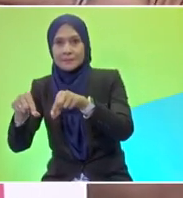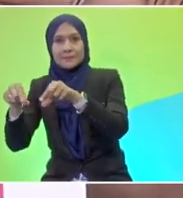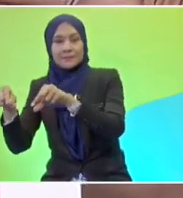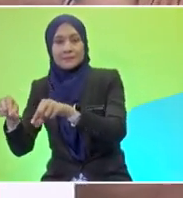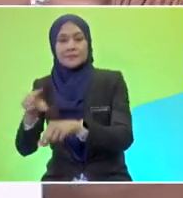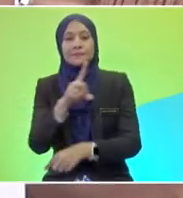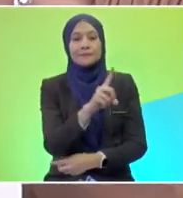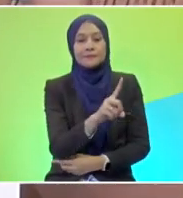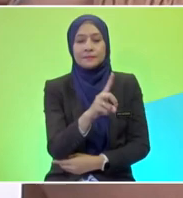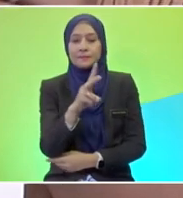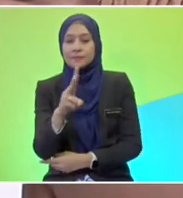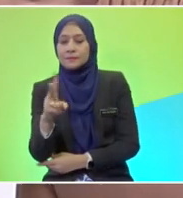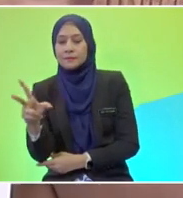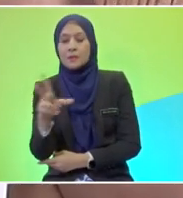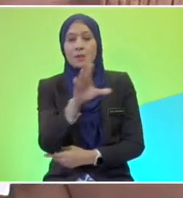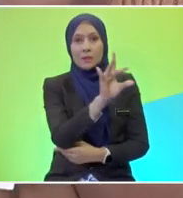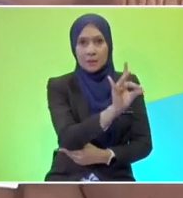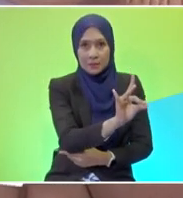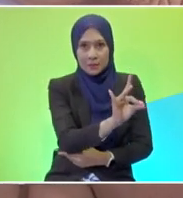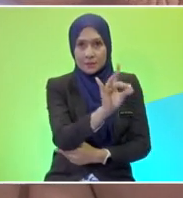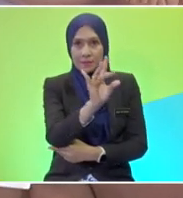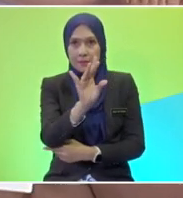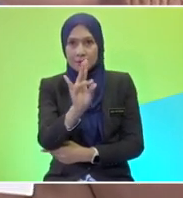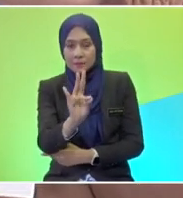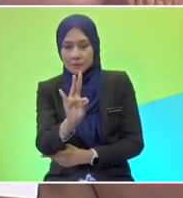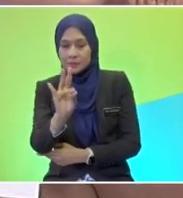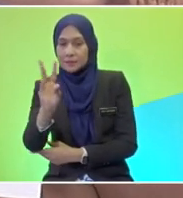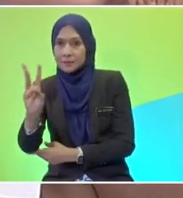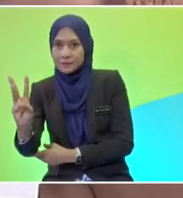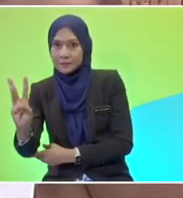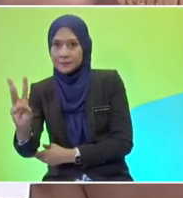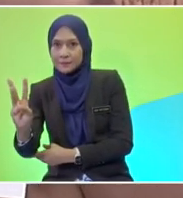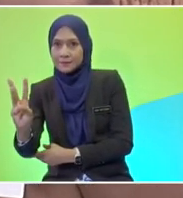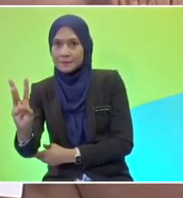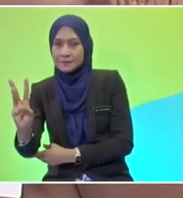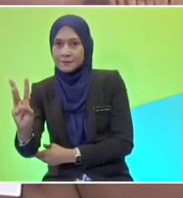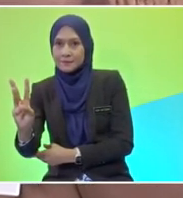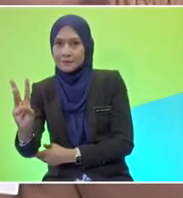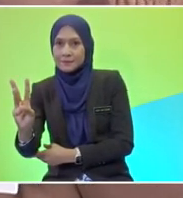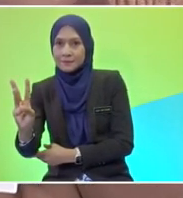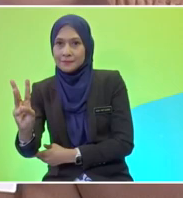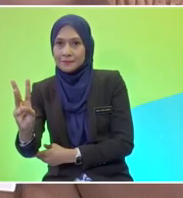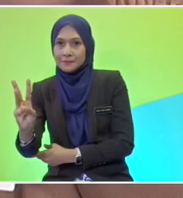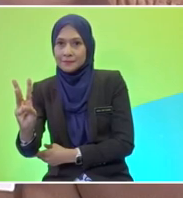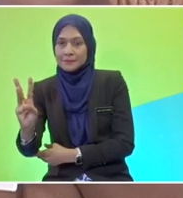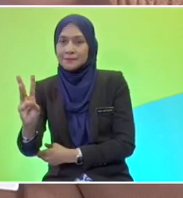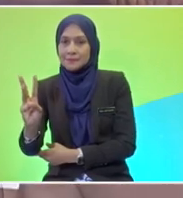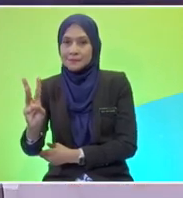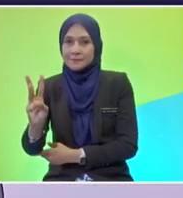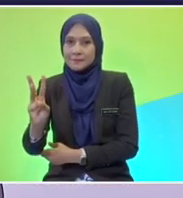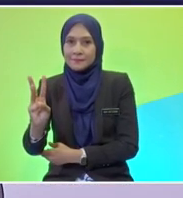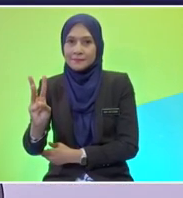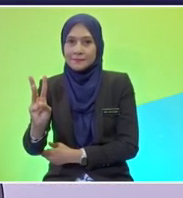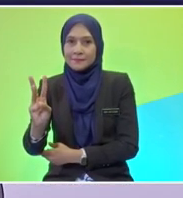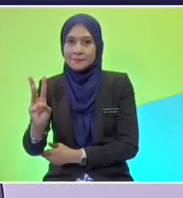2, 3. Ya, Kak Fika gerak arah yang betul. Ke kiri dan nombornya ialah nombor sebelum nombor